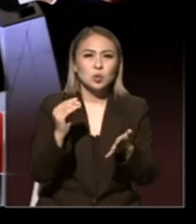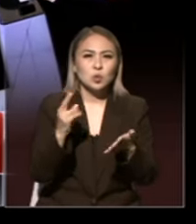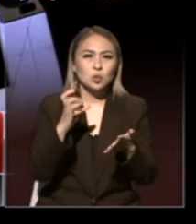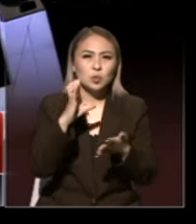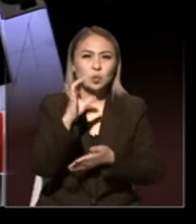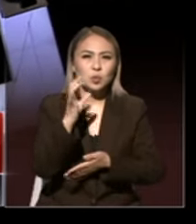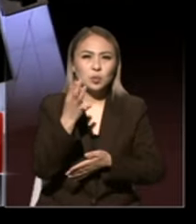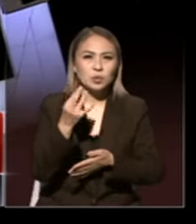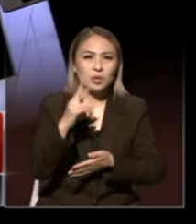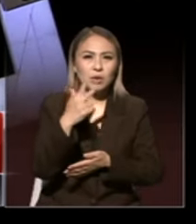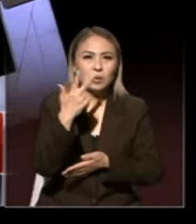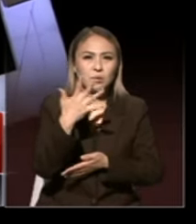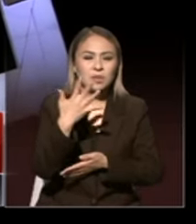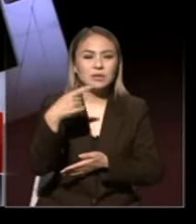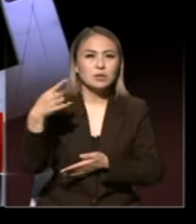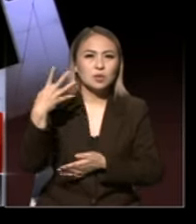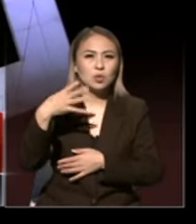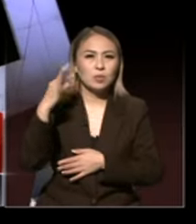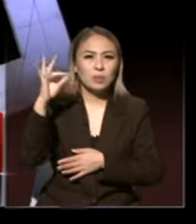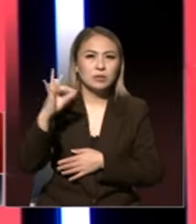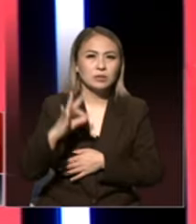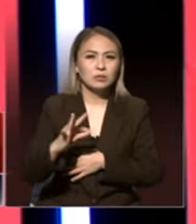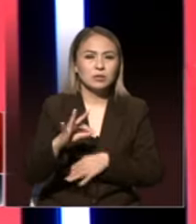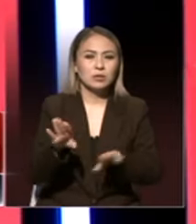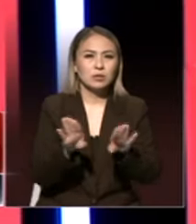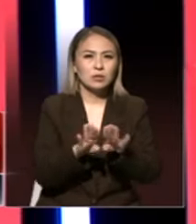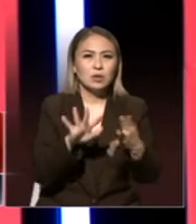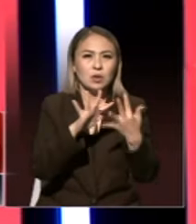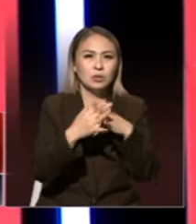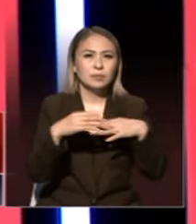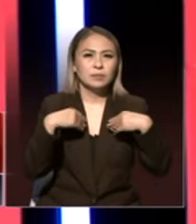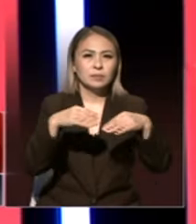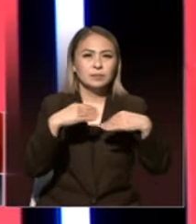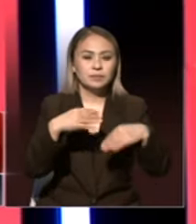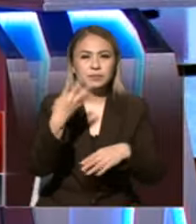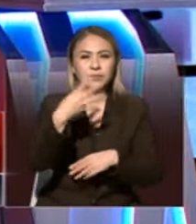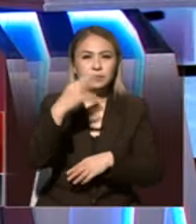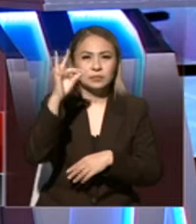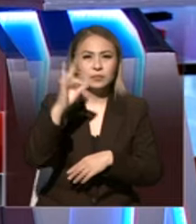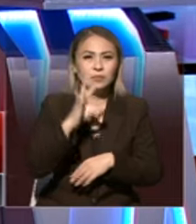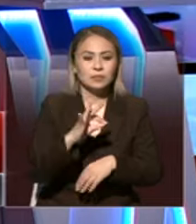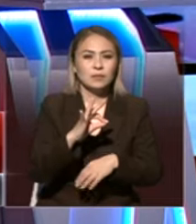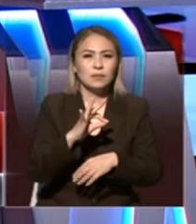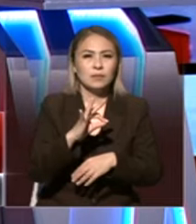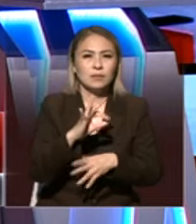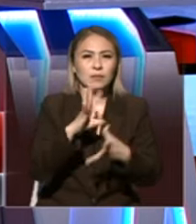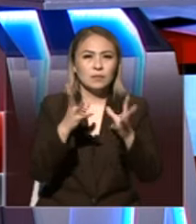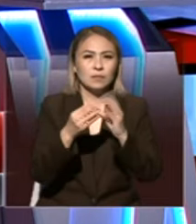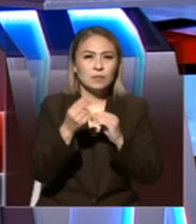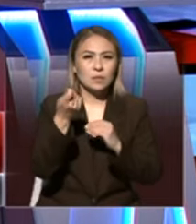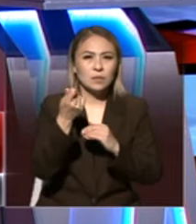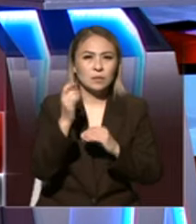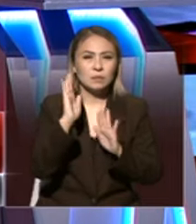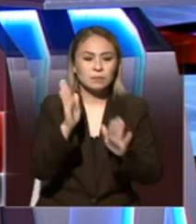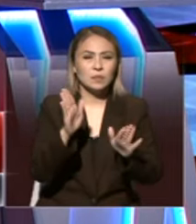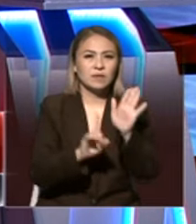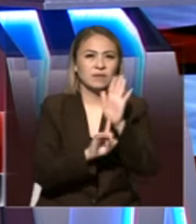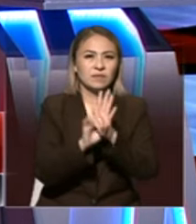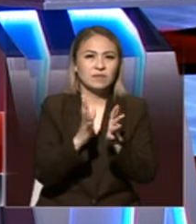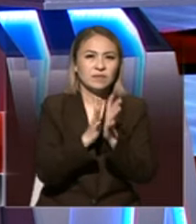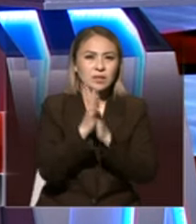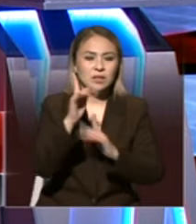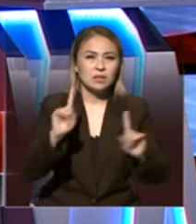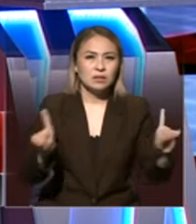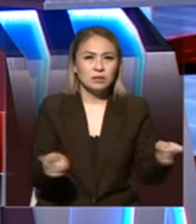бір 30-40% қылса ғой. Ол сонда ауыл шаруашылығы 40% қылса, ауыл шаруашылығы өсер еді. Мынау